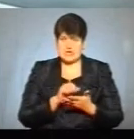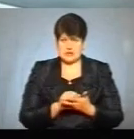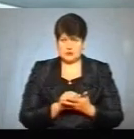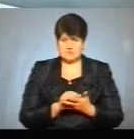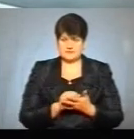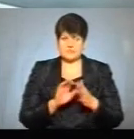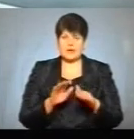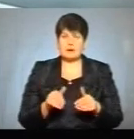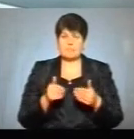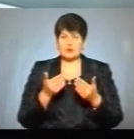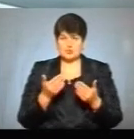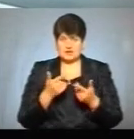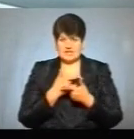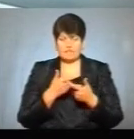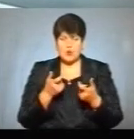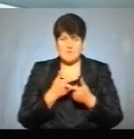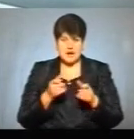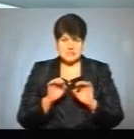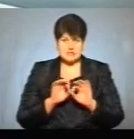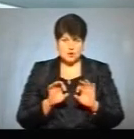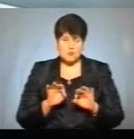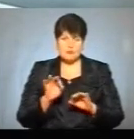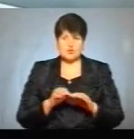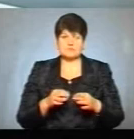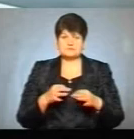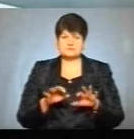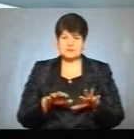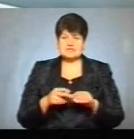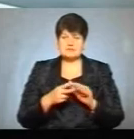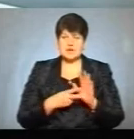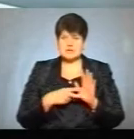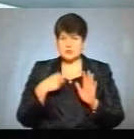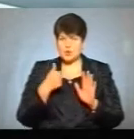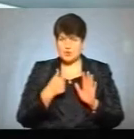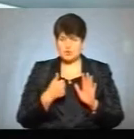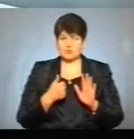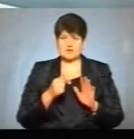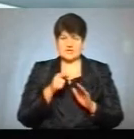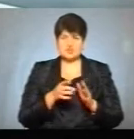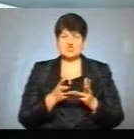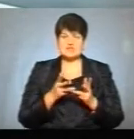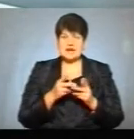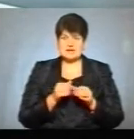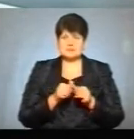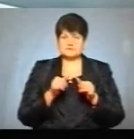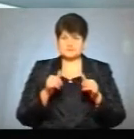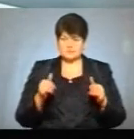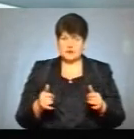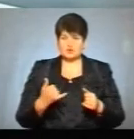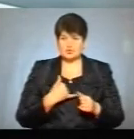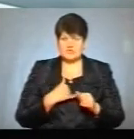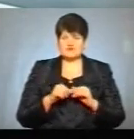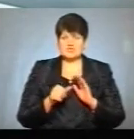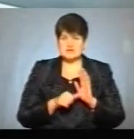і подають інформацію про вакансії, то з 2017 року їх чисельність все-таки зросла. Якщо у нас в 2016